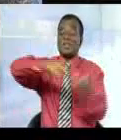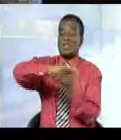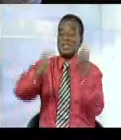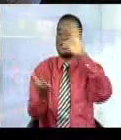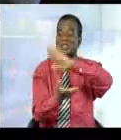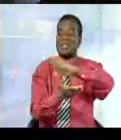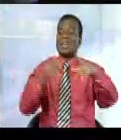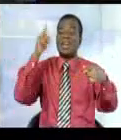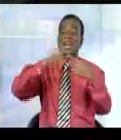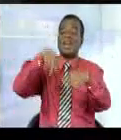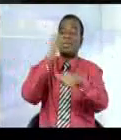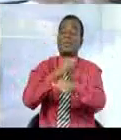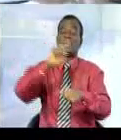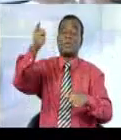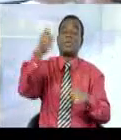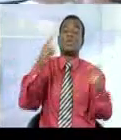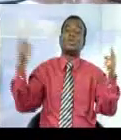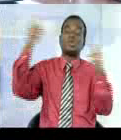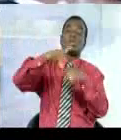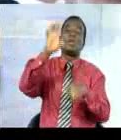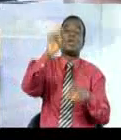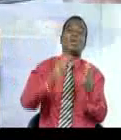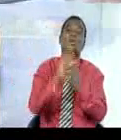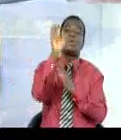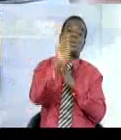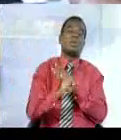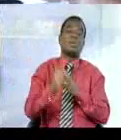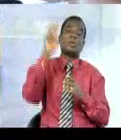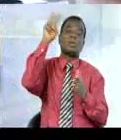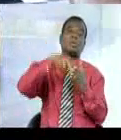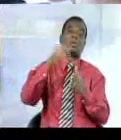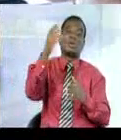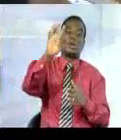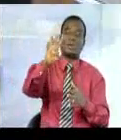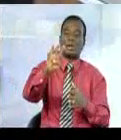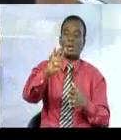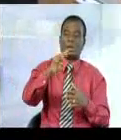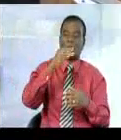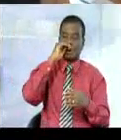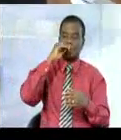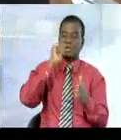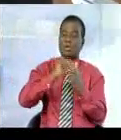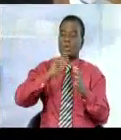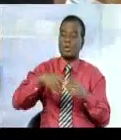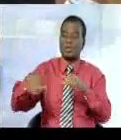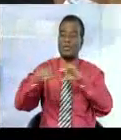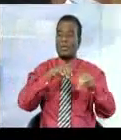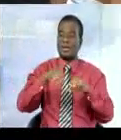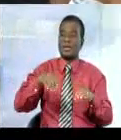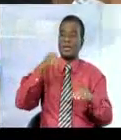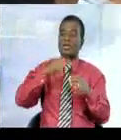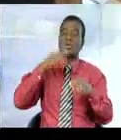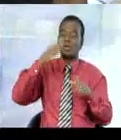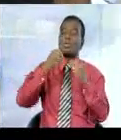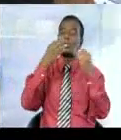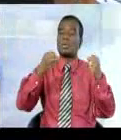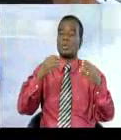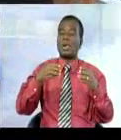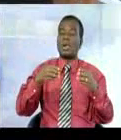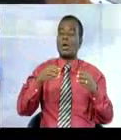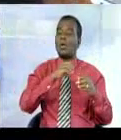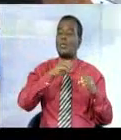qui aura lieu à Abidjan du 1er au 8 mars 2014. Les espaces que nous allons ouvrir seront nombreux.